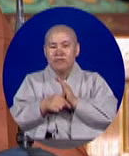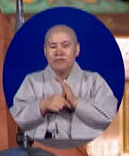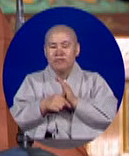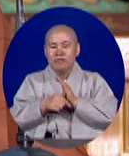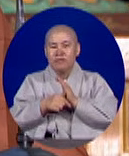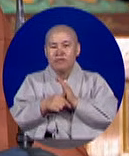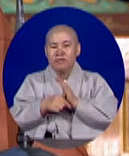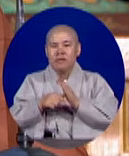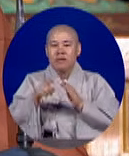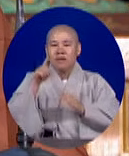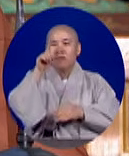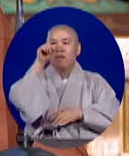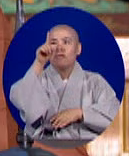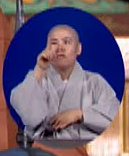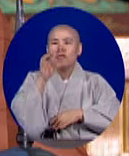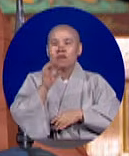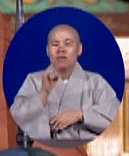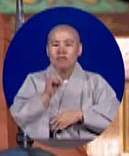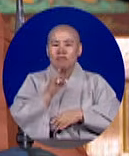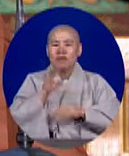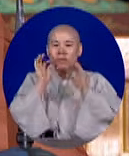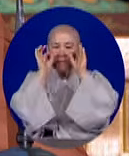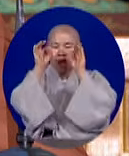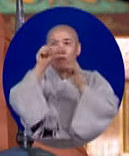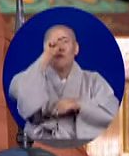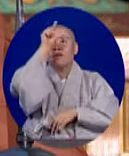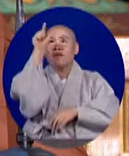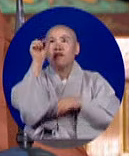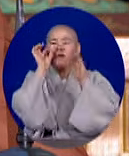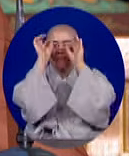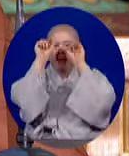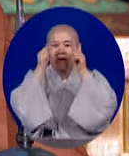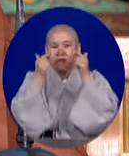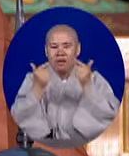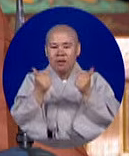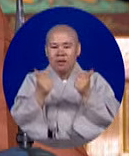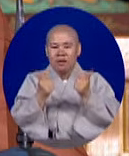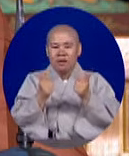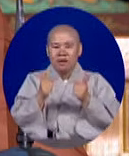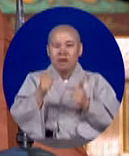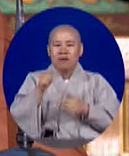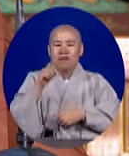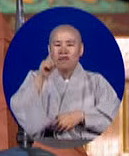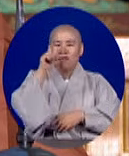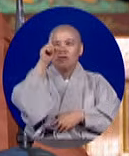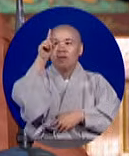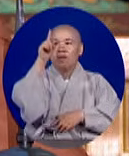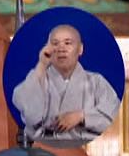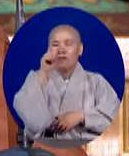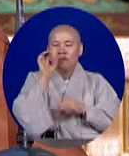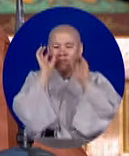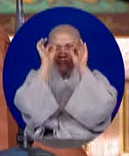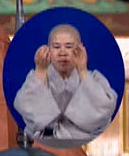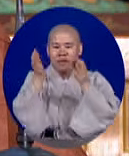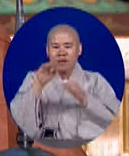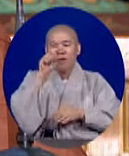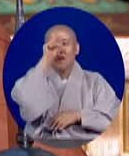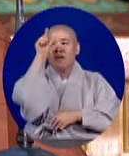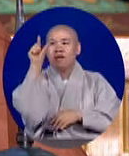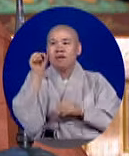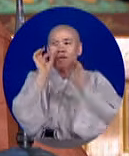관지불관월이라 손가락만 보고 달은 보지 않는다. 관지불관월을 해요. 관지 손가락은 보는데 달을 안 봐요.